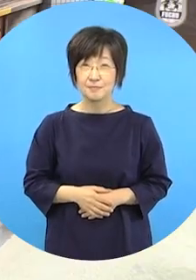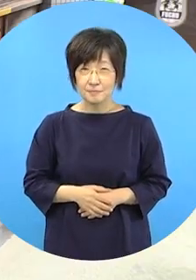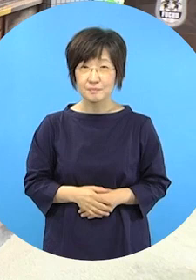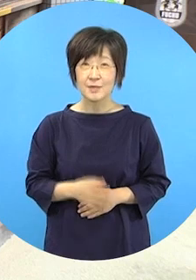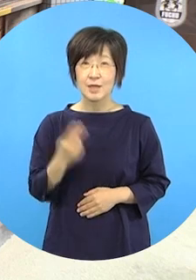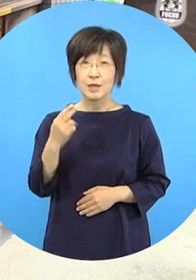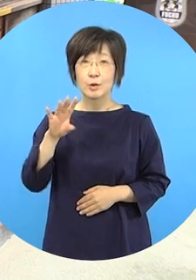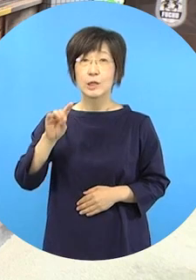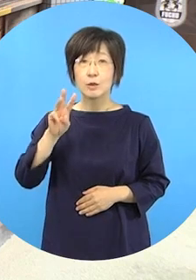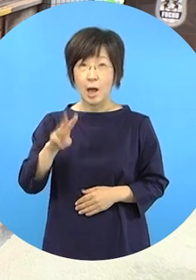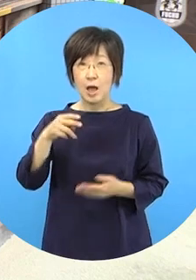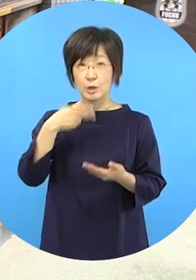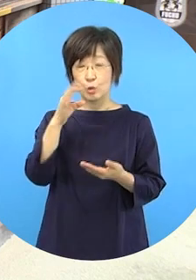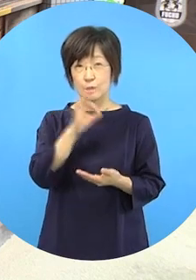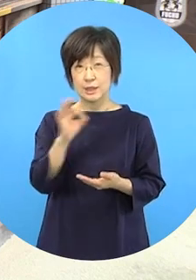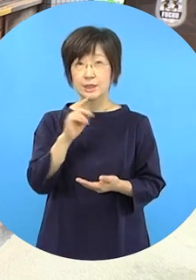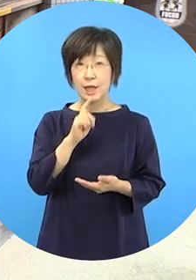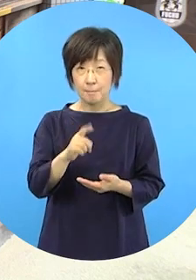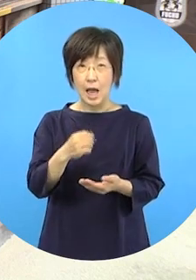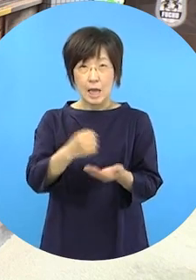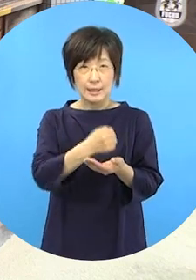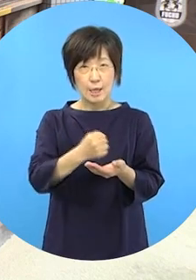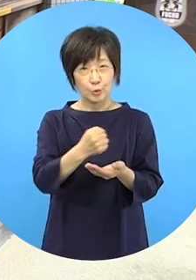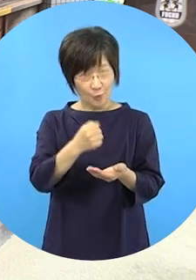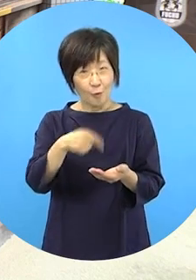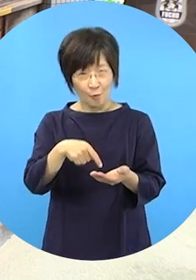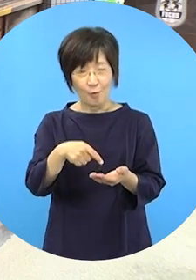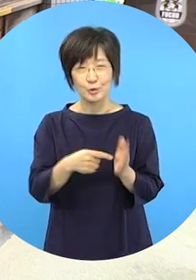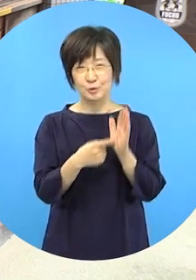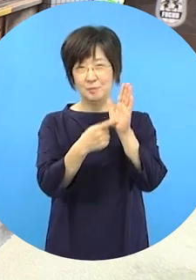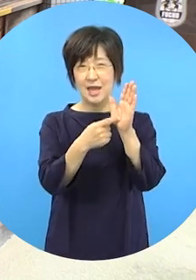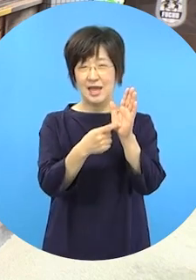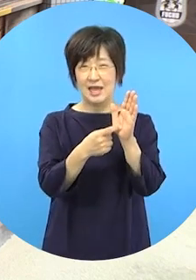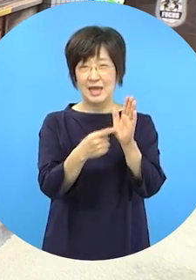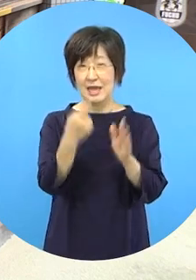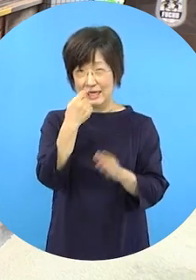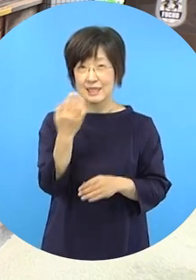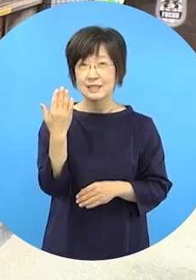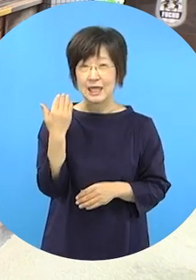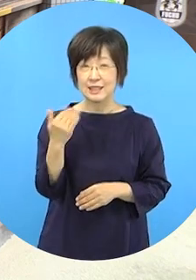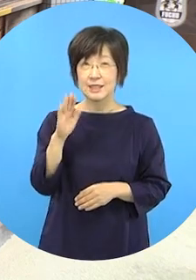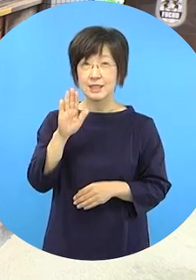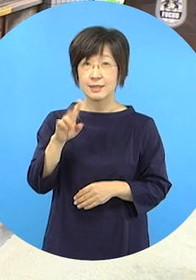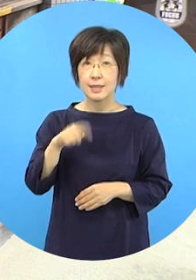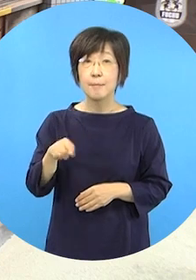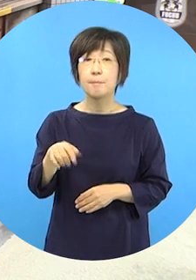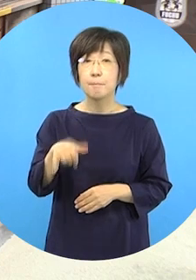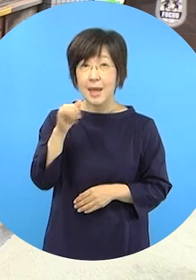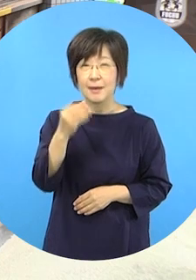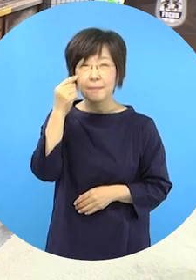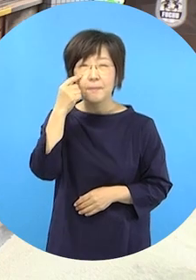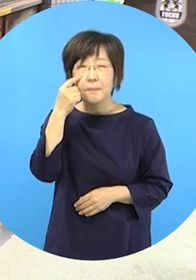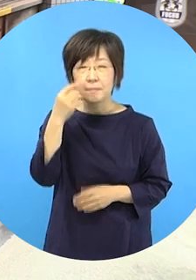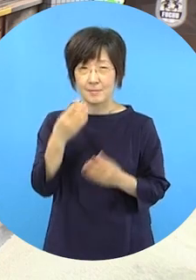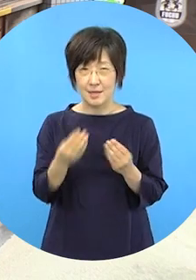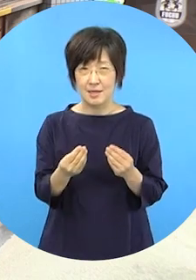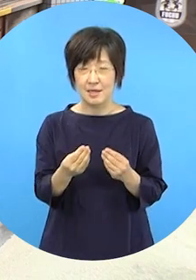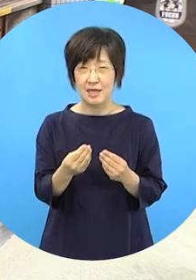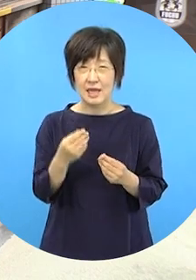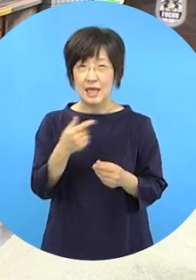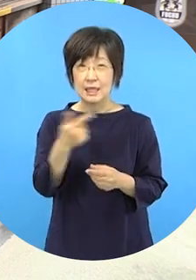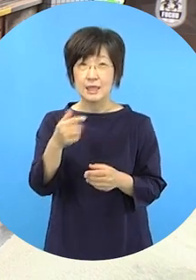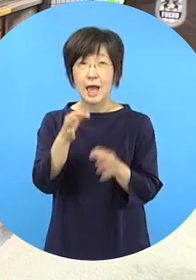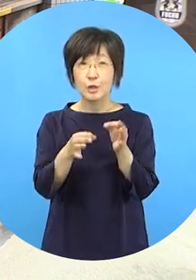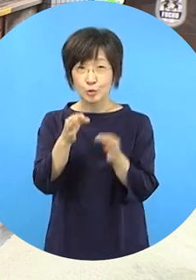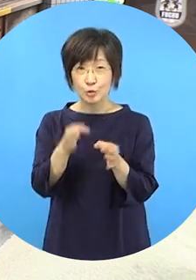時和食品といいますと納豆がとても有名なんですが、私先ほどテンペを試食させていただきました。大豆本来の